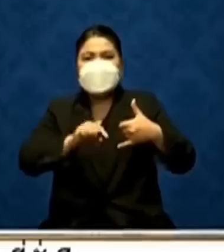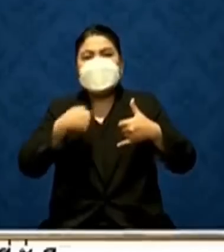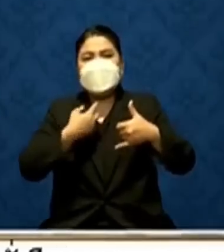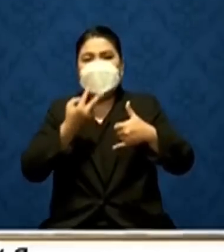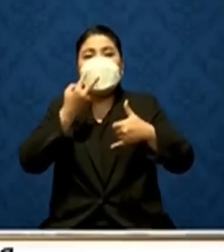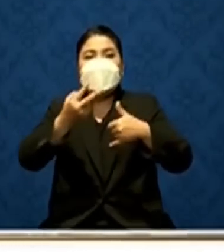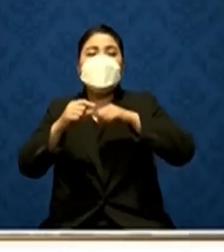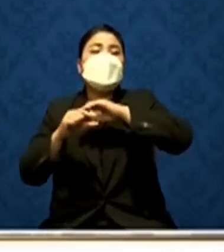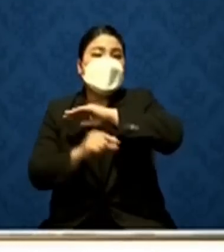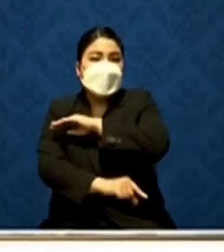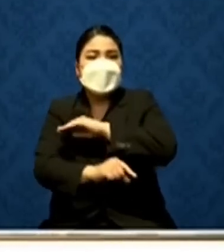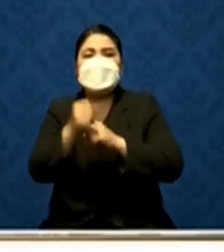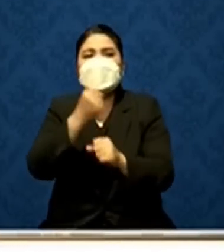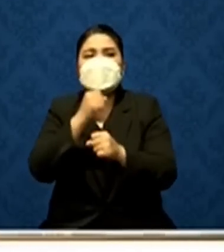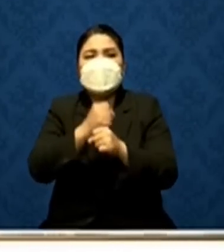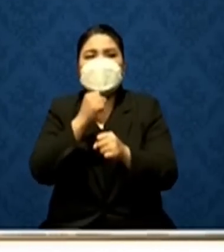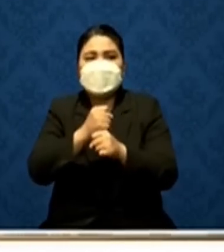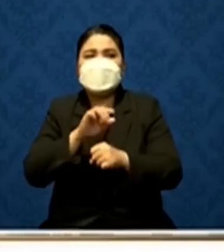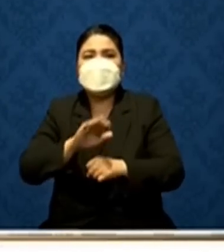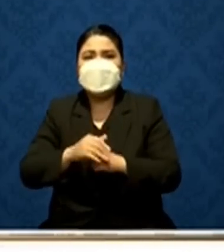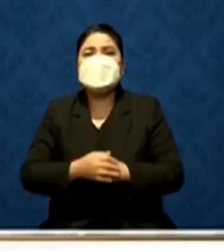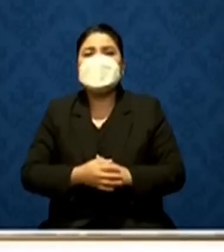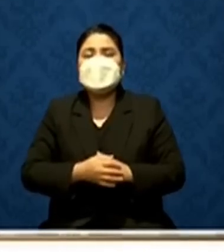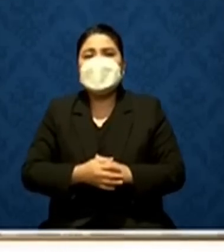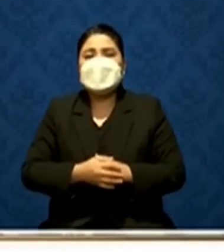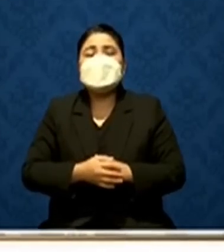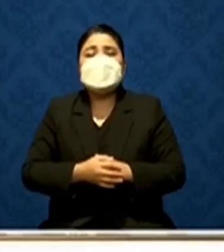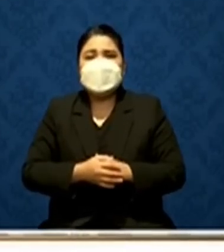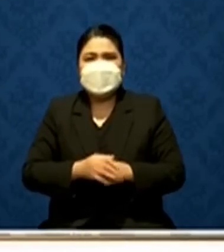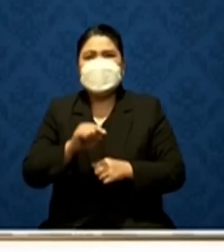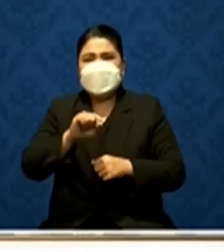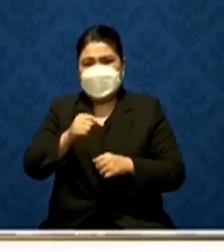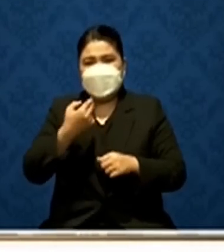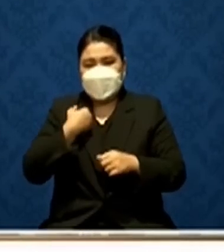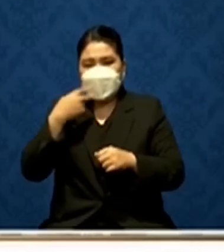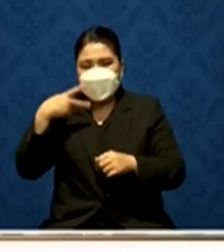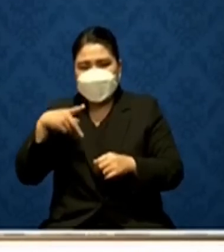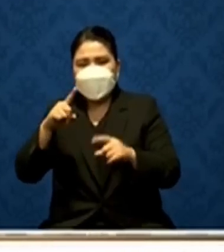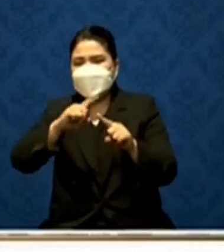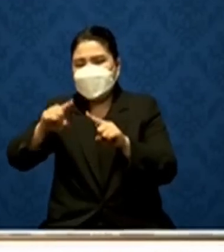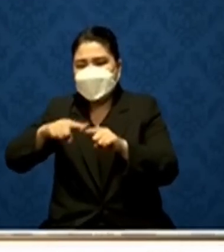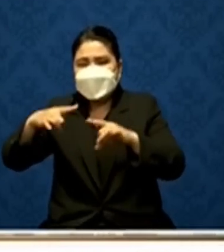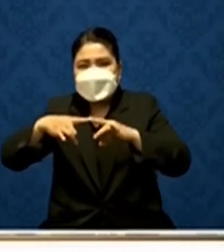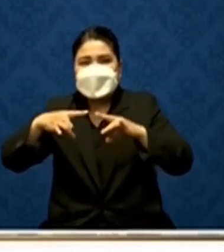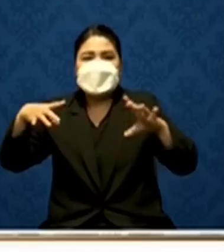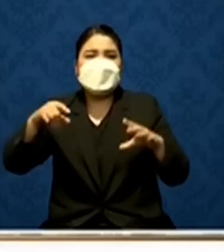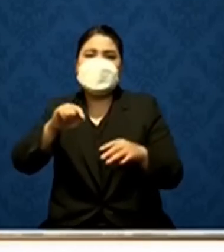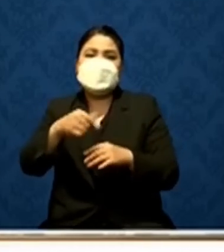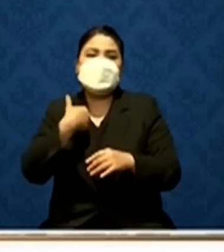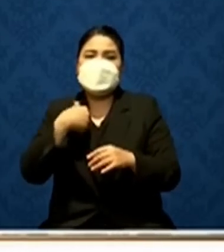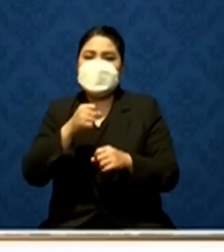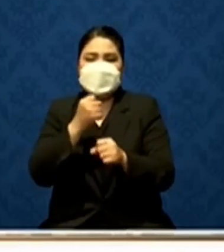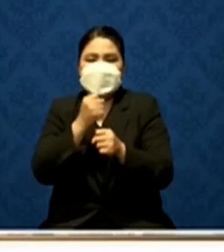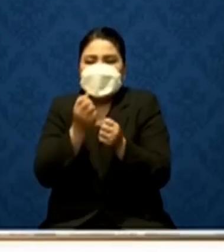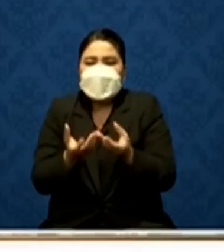ทุจริตและประพฤติมิชอบต่อหน้าที่กระทำการอันเป็นการขัดกันแห่งผลประโยชน์ใช้อำนาจในตำแหน่งหน้าที่